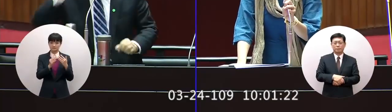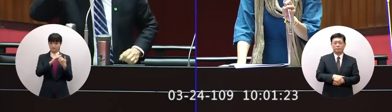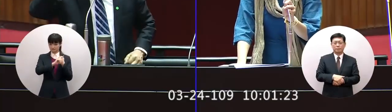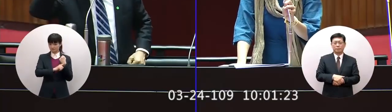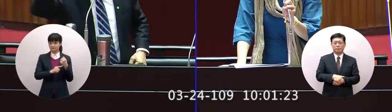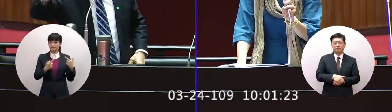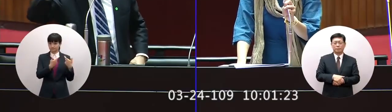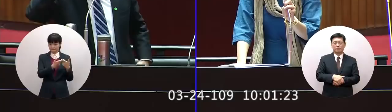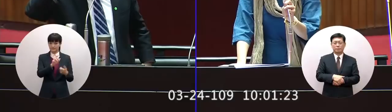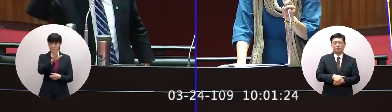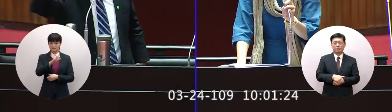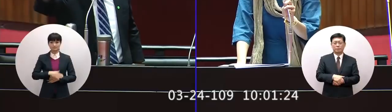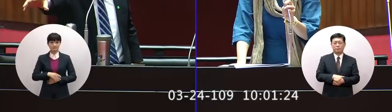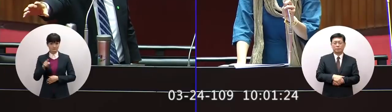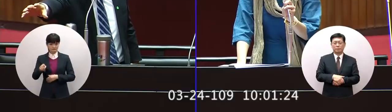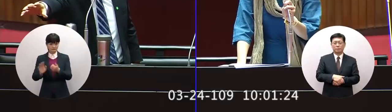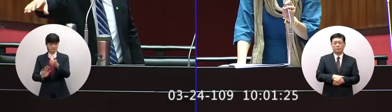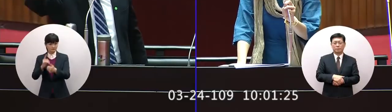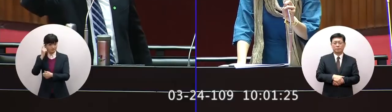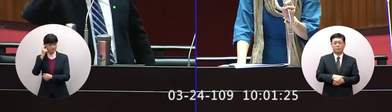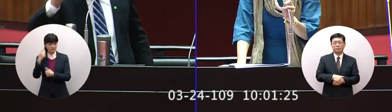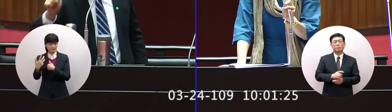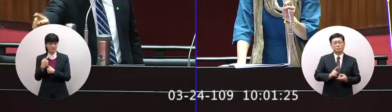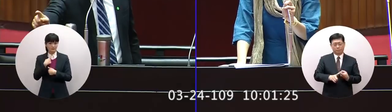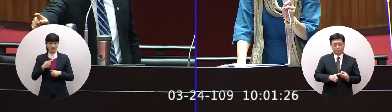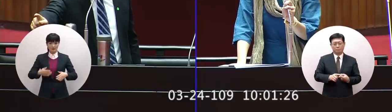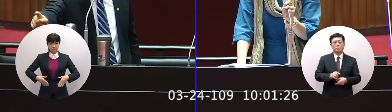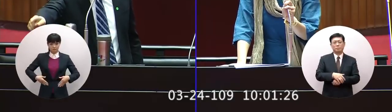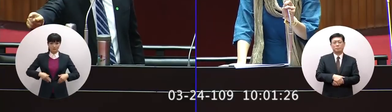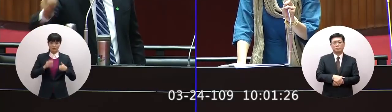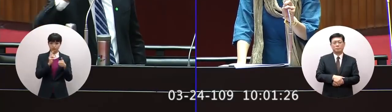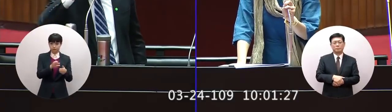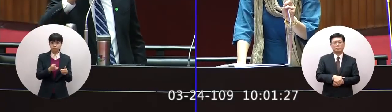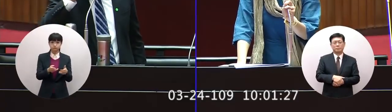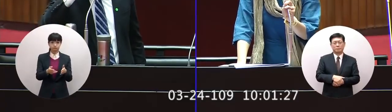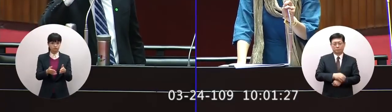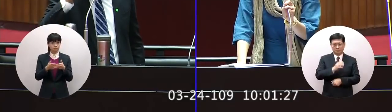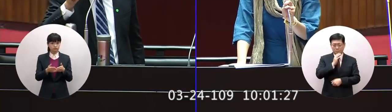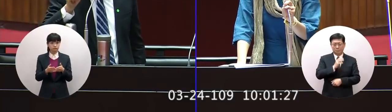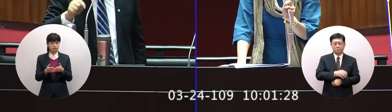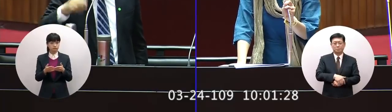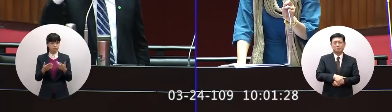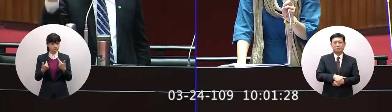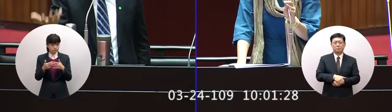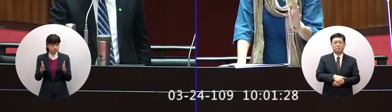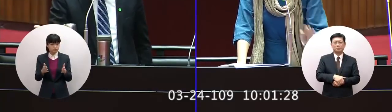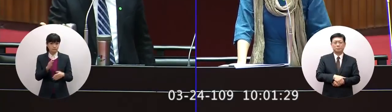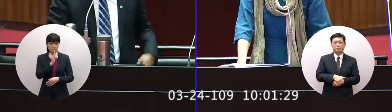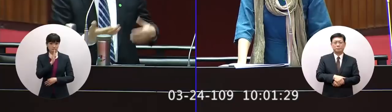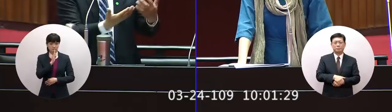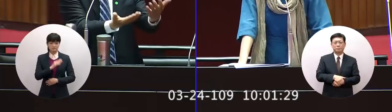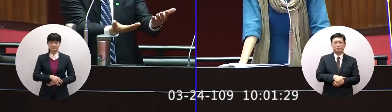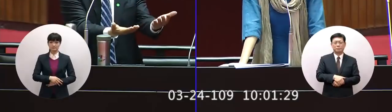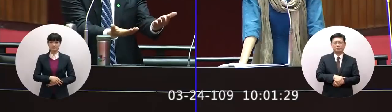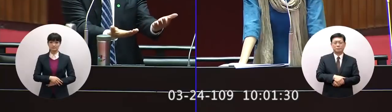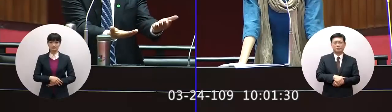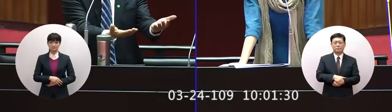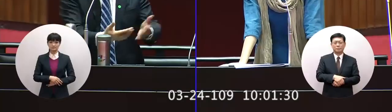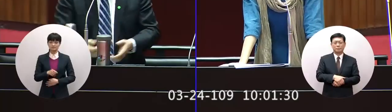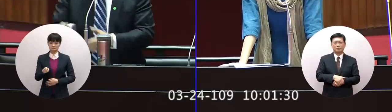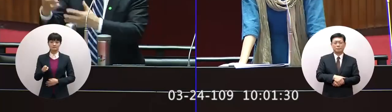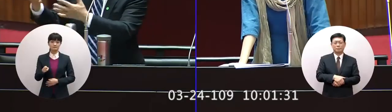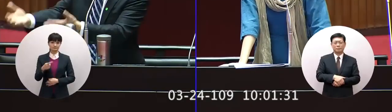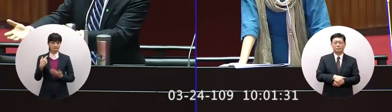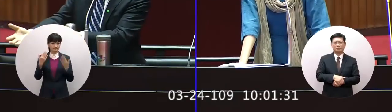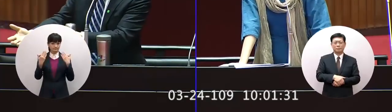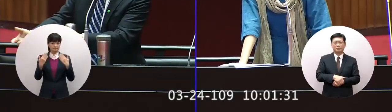题是在要不要发布紧急命令， 是 超前部署， 是 委员主题在这里。 是， 可是委员也清